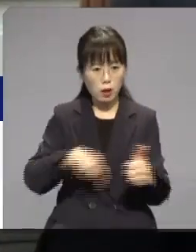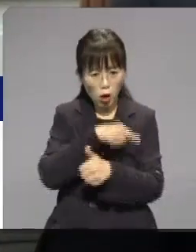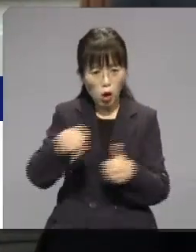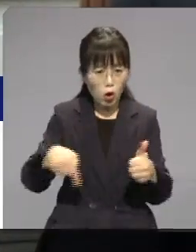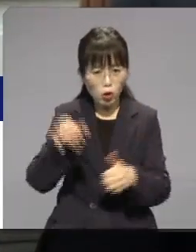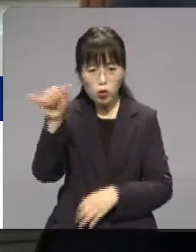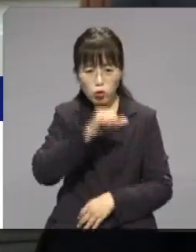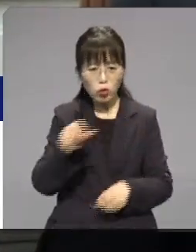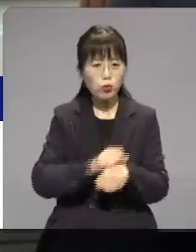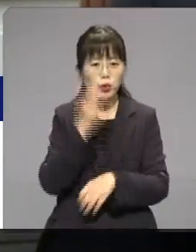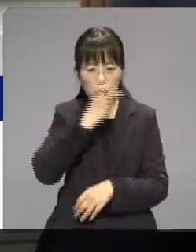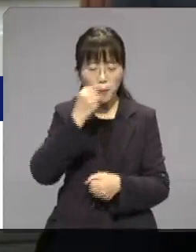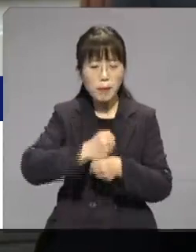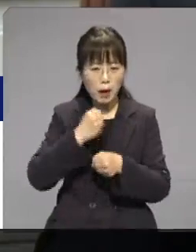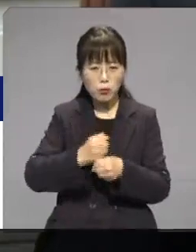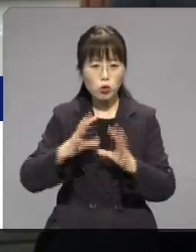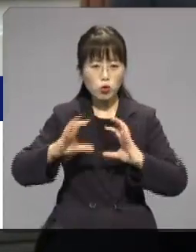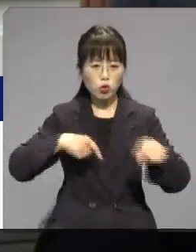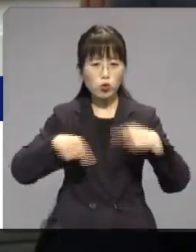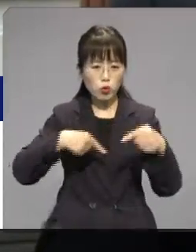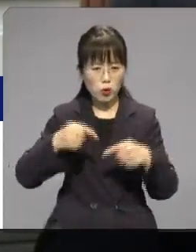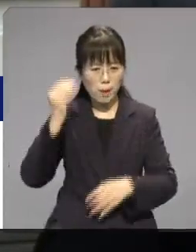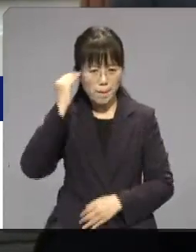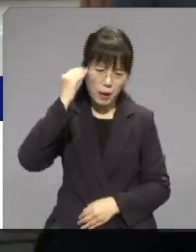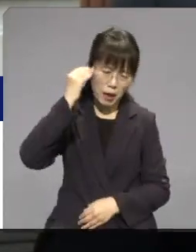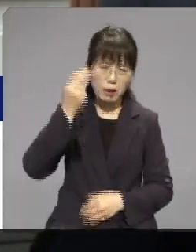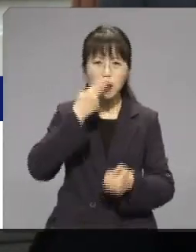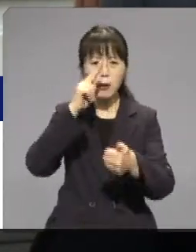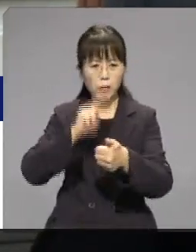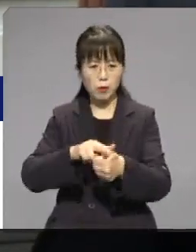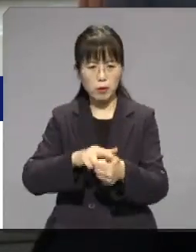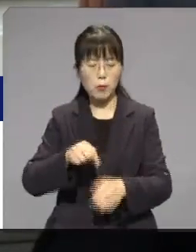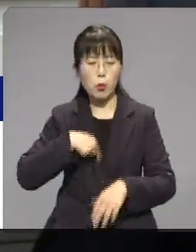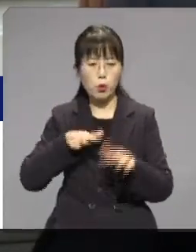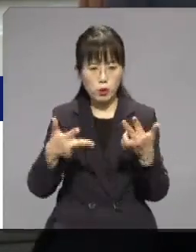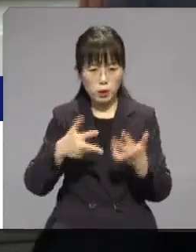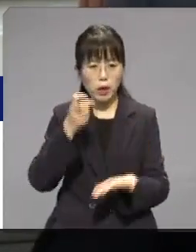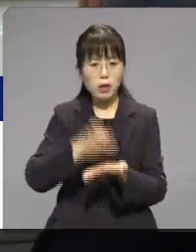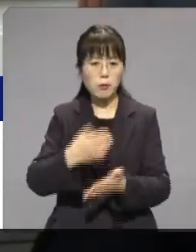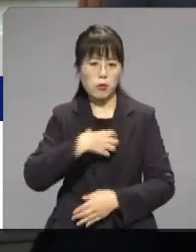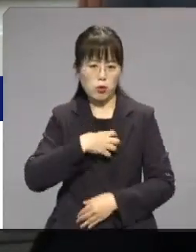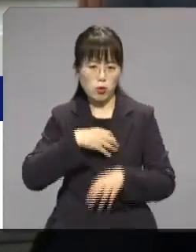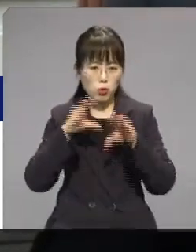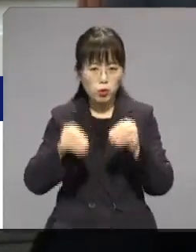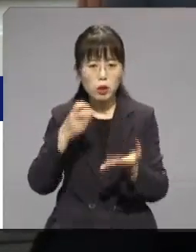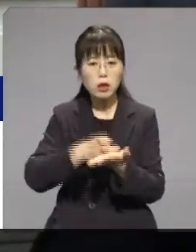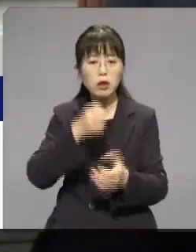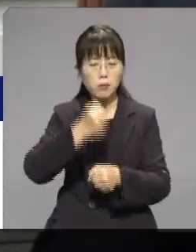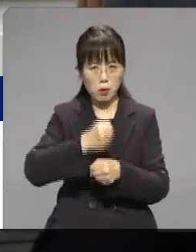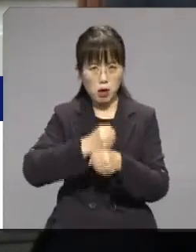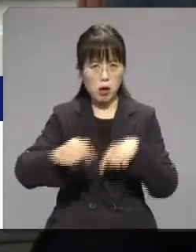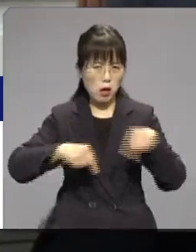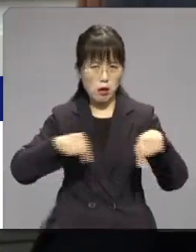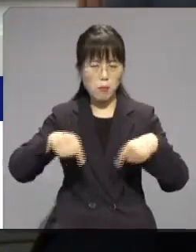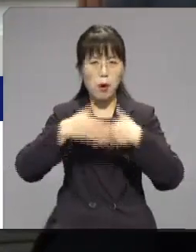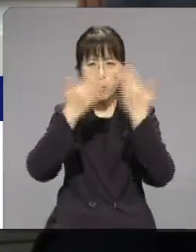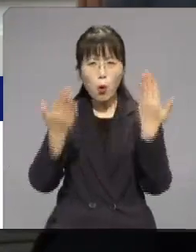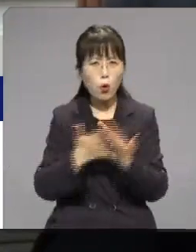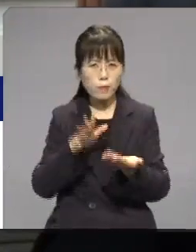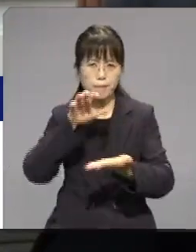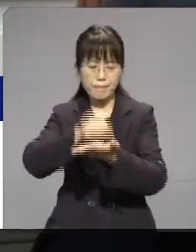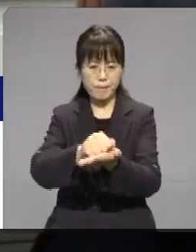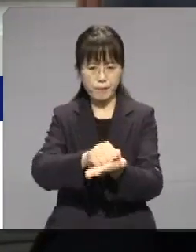특검으로 도배하고 국정 공백을 일으키려는 시도입니다. 자신들의 사법 리스크를 중단시켜 입법과 행정을